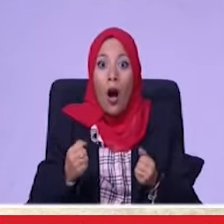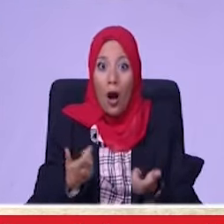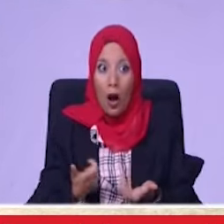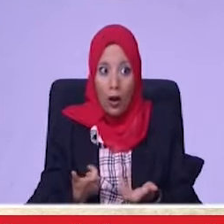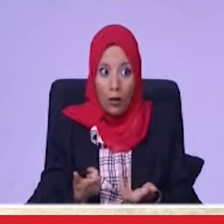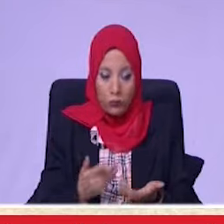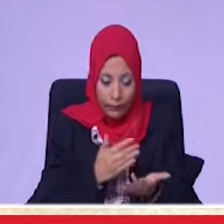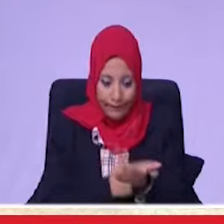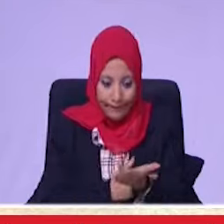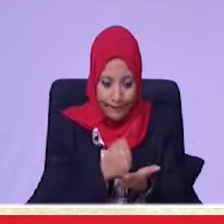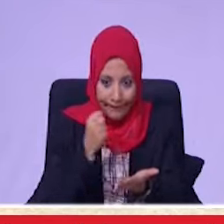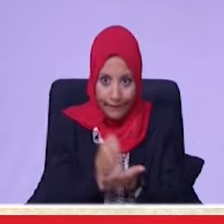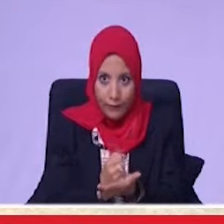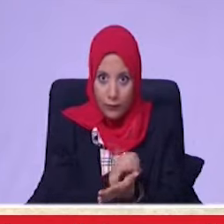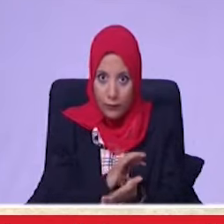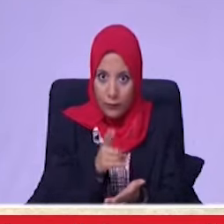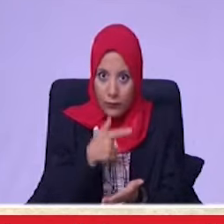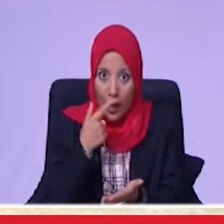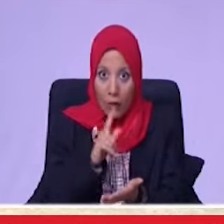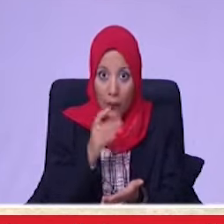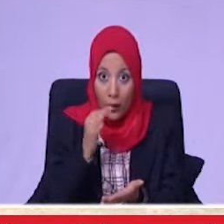حضراتكم